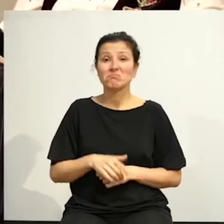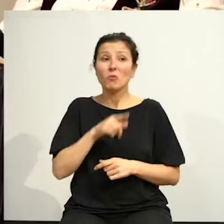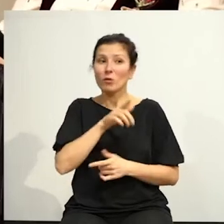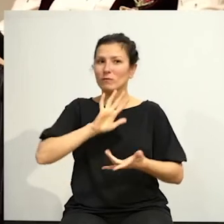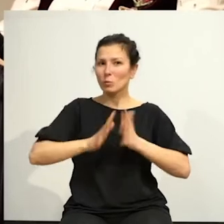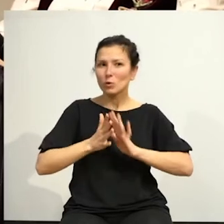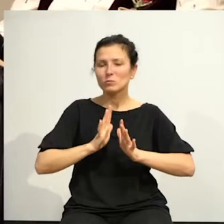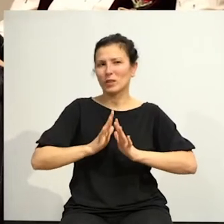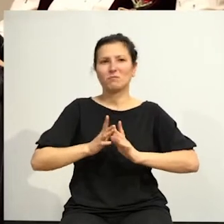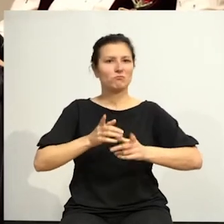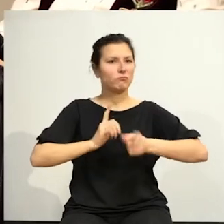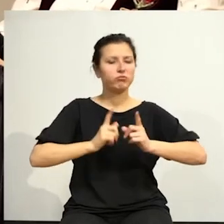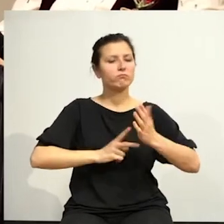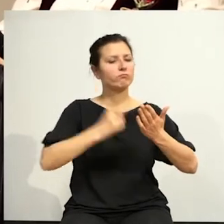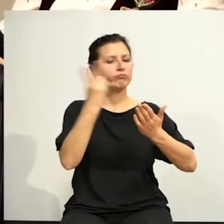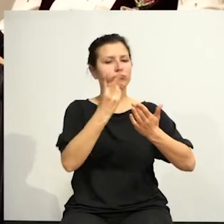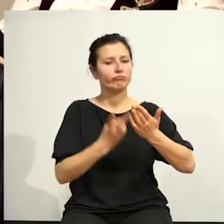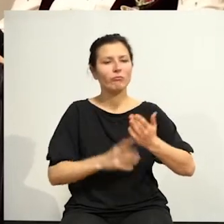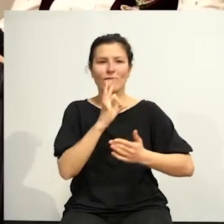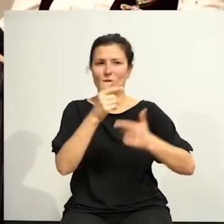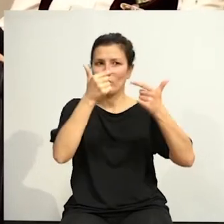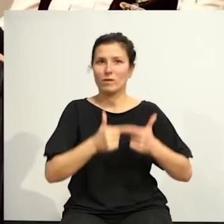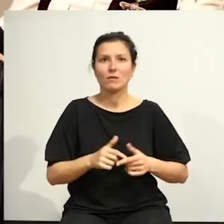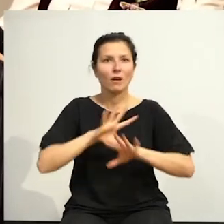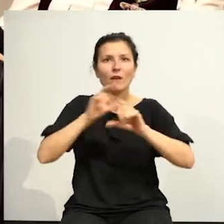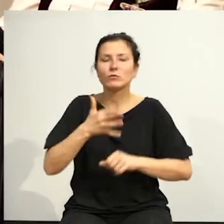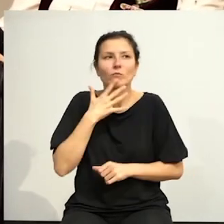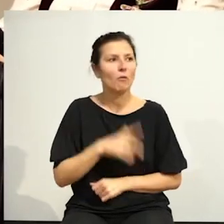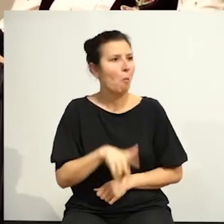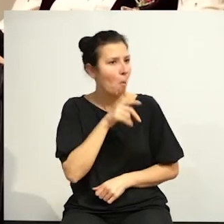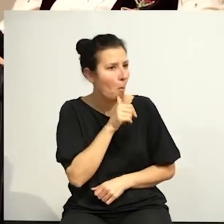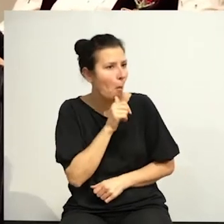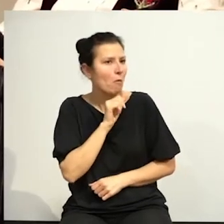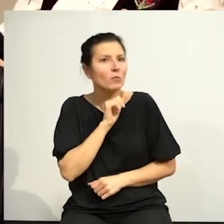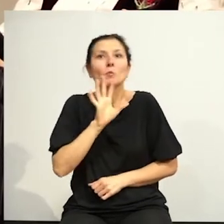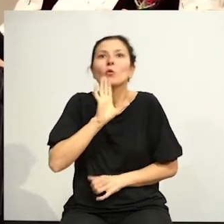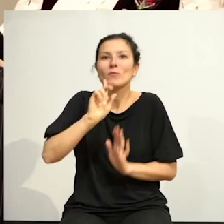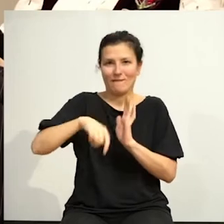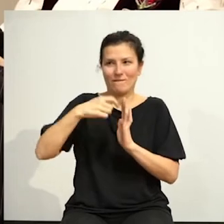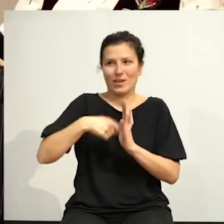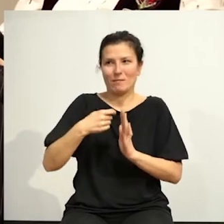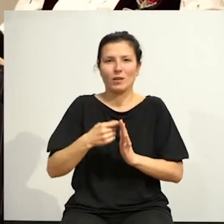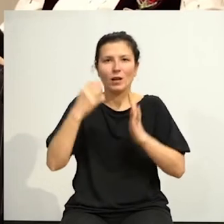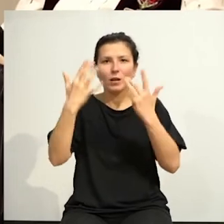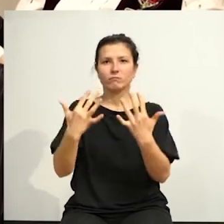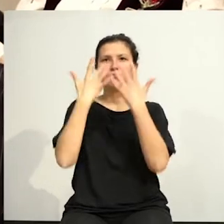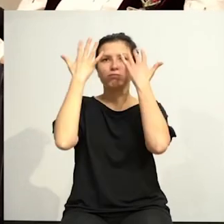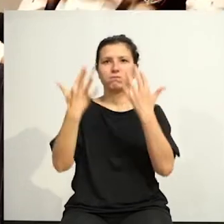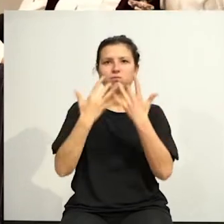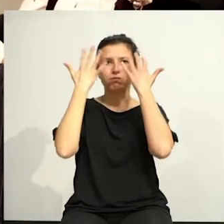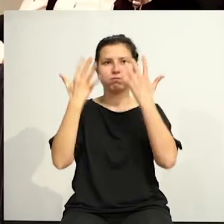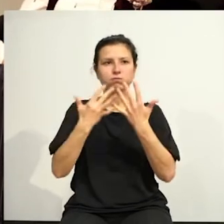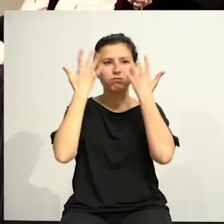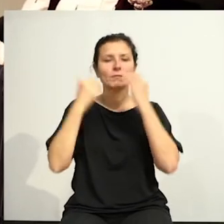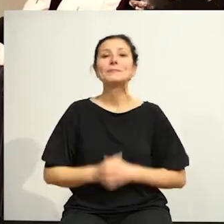taki dosyć szybki czytał swoje wiersze i wszyscy mówili, on rzeczywiście to jest jakiś film, prawda? To nam przechodzi przez głowę. I